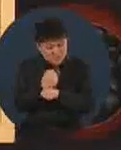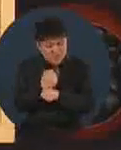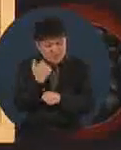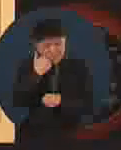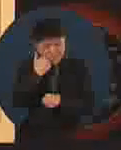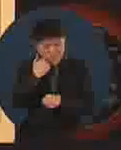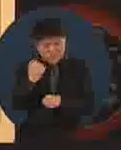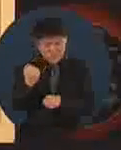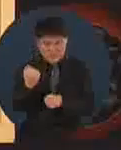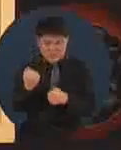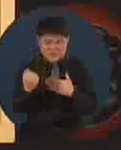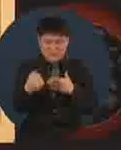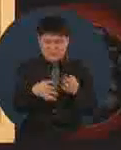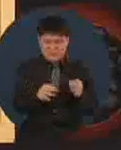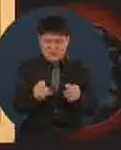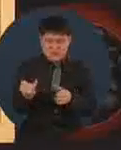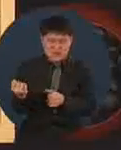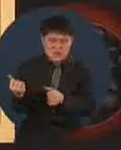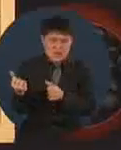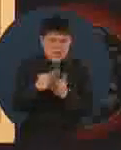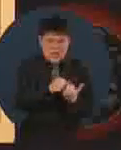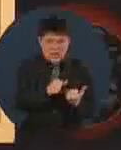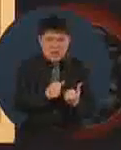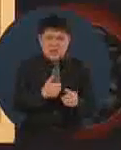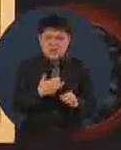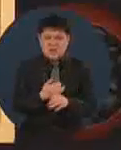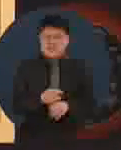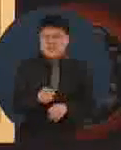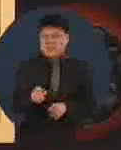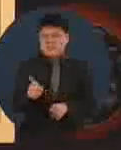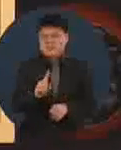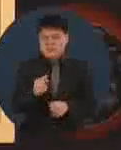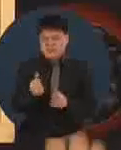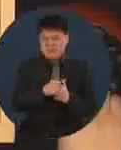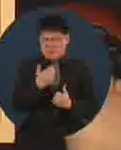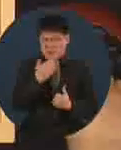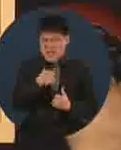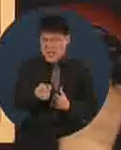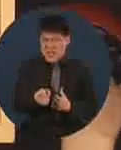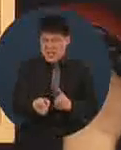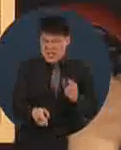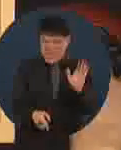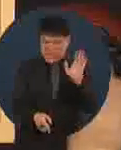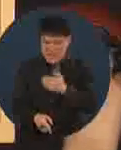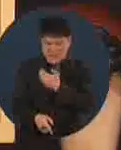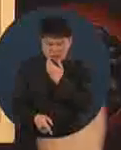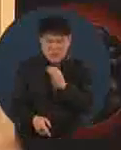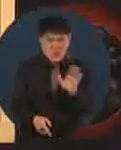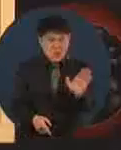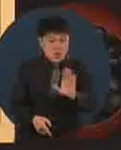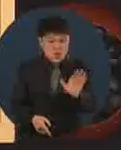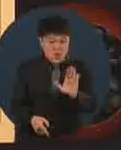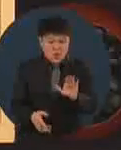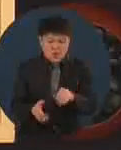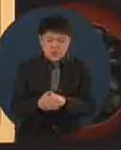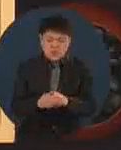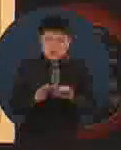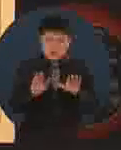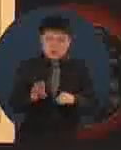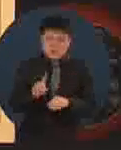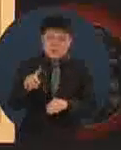친다 해서, 모르는 분들은 연구생 1군한테 어떻게 치냐 하겠습니다만, 그 기량이 박정환 7단을